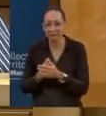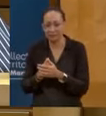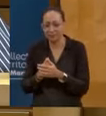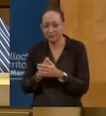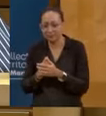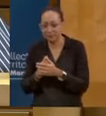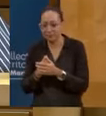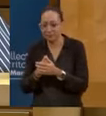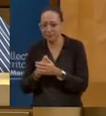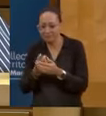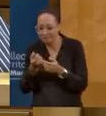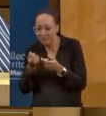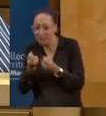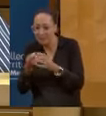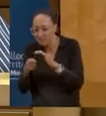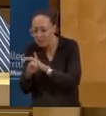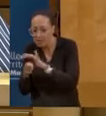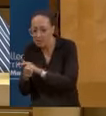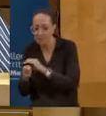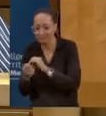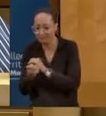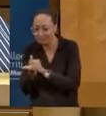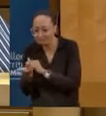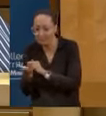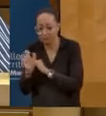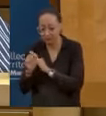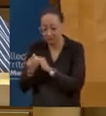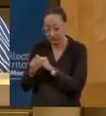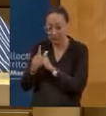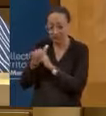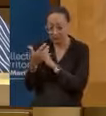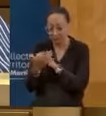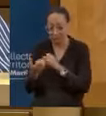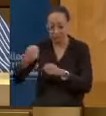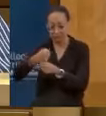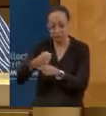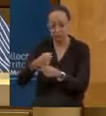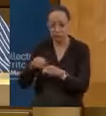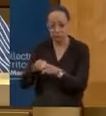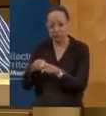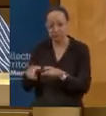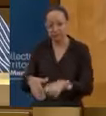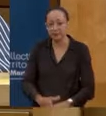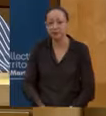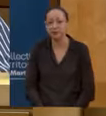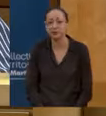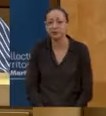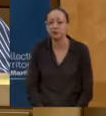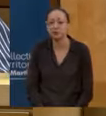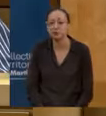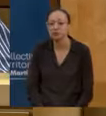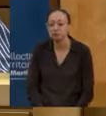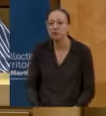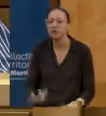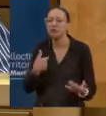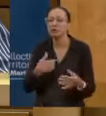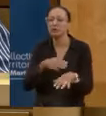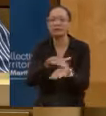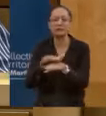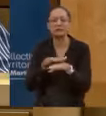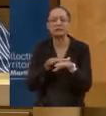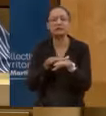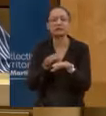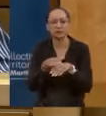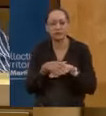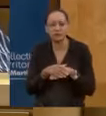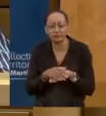L'amidon, c'est le financement qu'il faut pour mettre en place ces actions. Eh bien, j'attire votre attention sur un point qui va